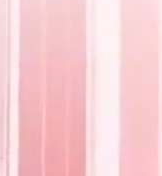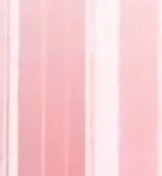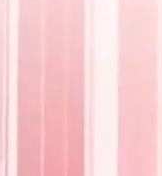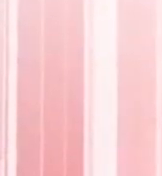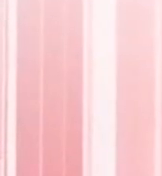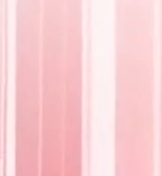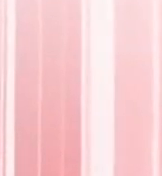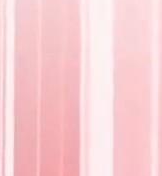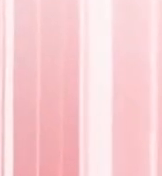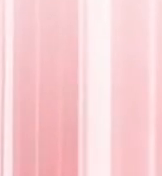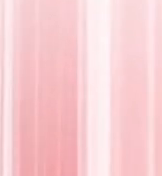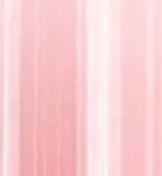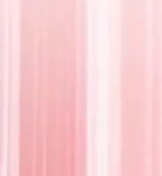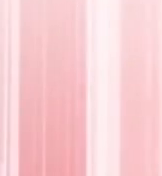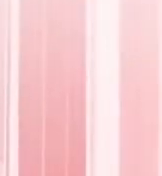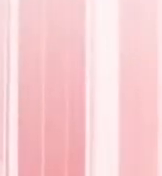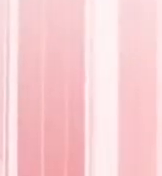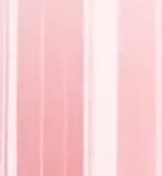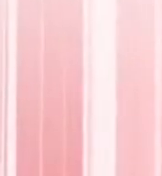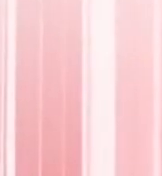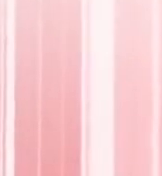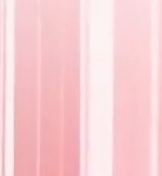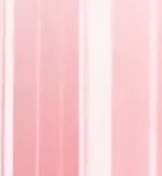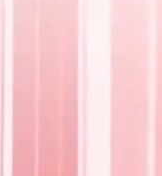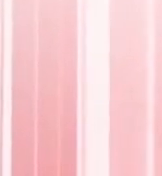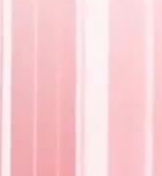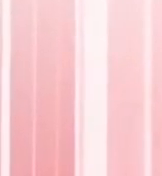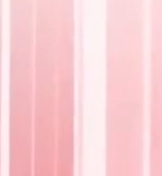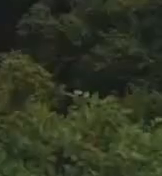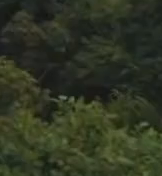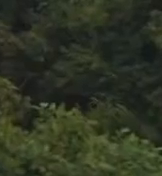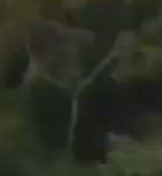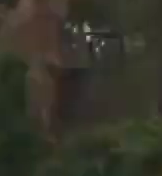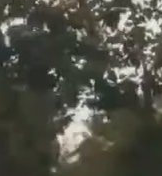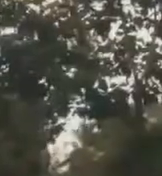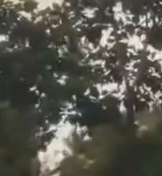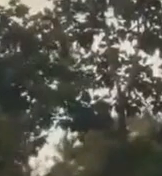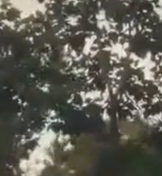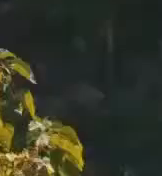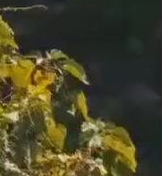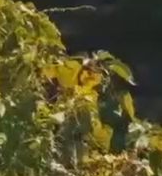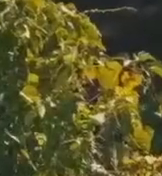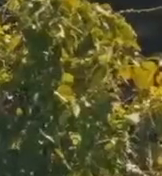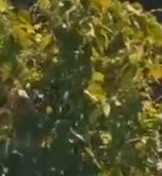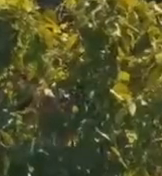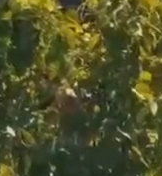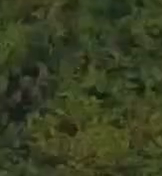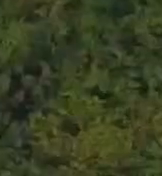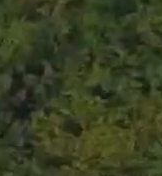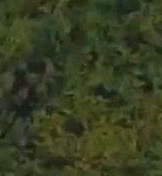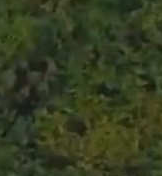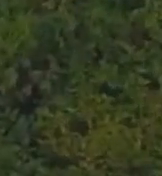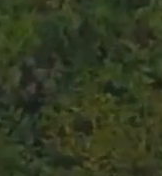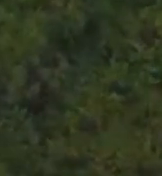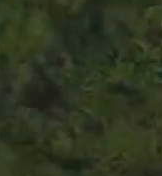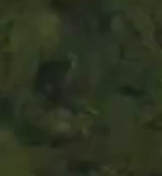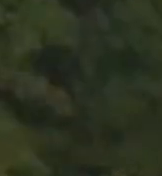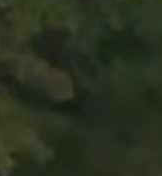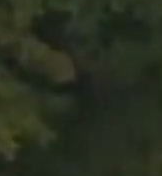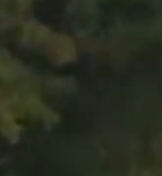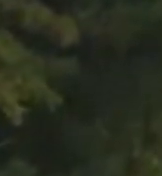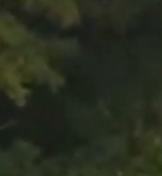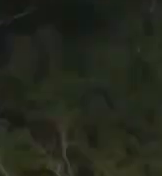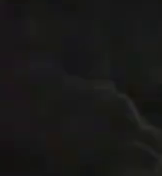channel. Maraming salamat sa inyong magtitiwala, mga kapuso. Hindi ko na kaya. Go,